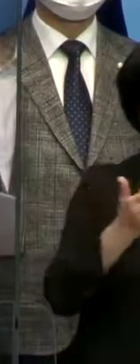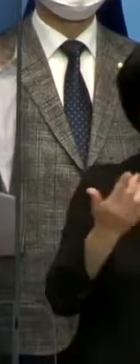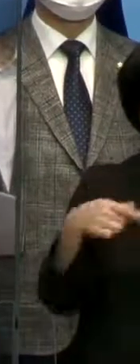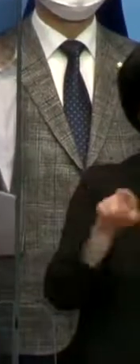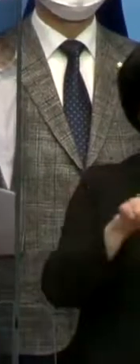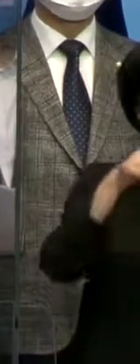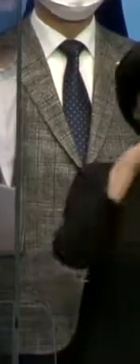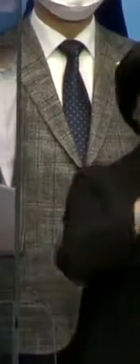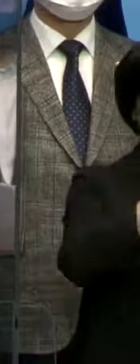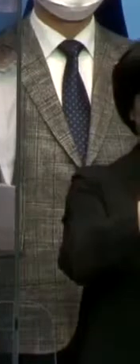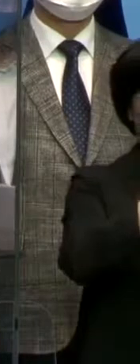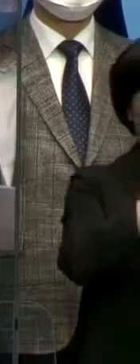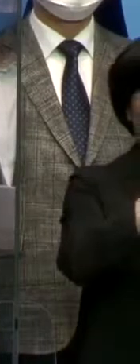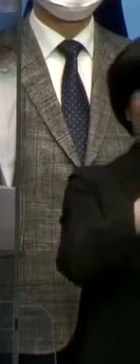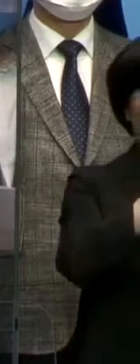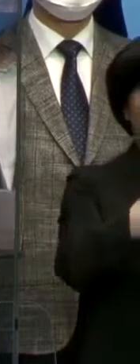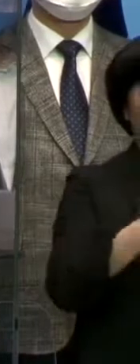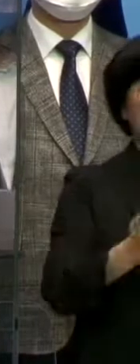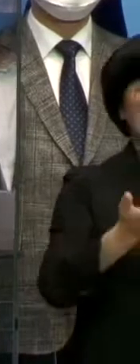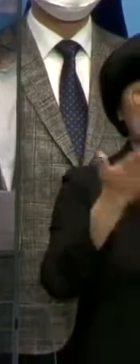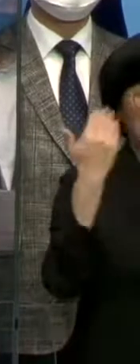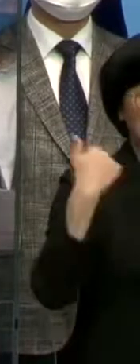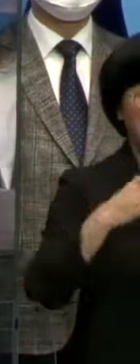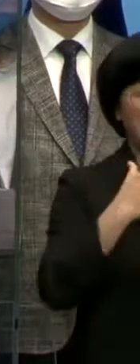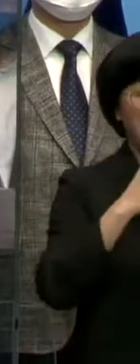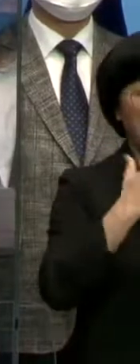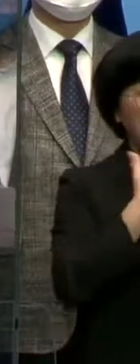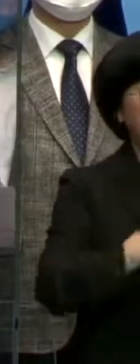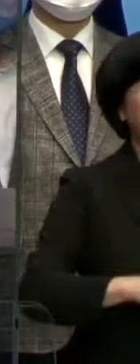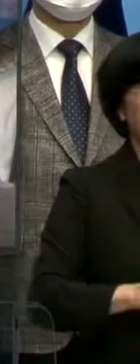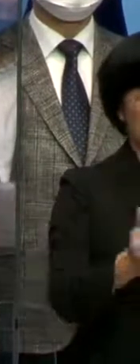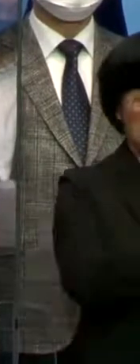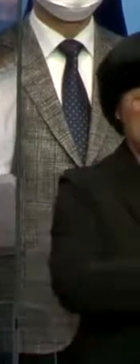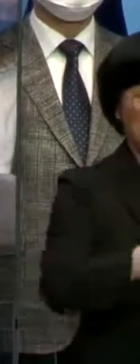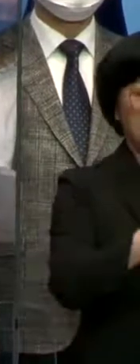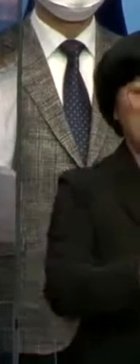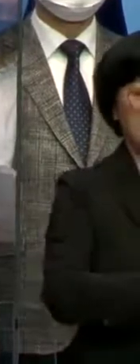자리에 섰습니다. 지난달 국회 보건복지위원회